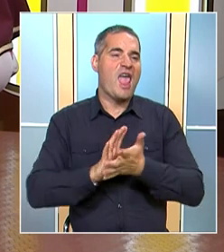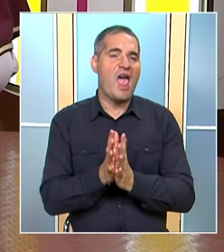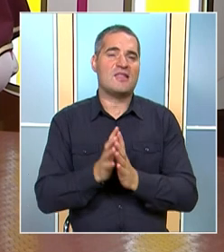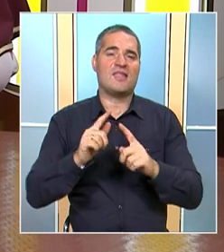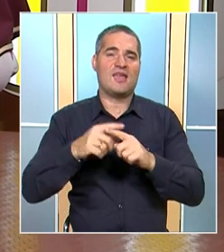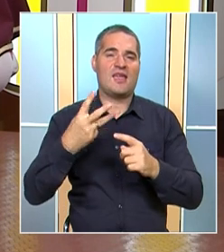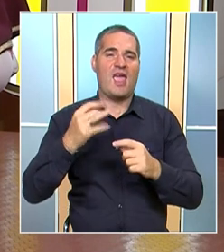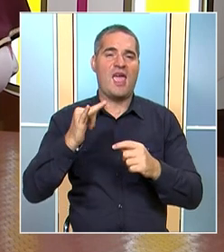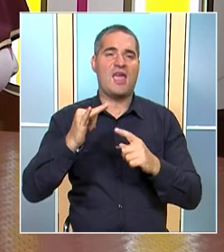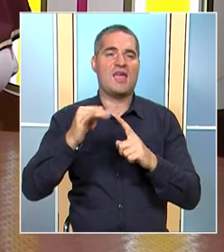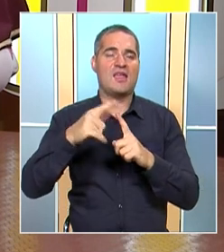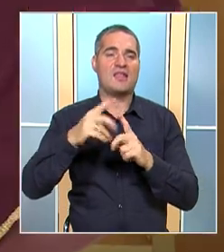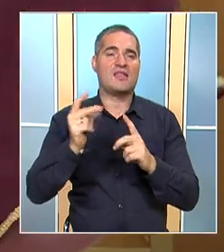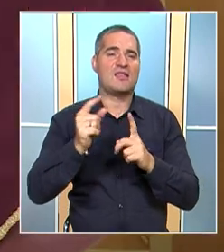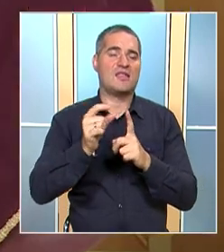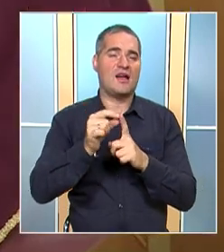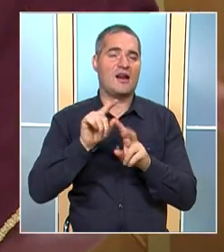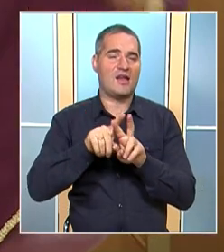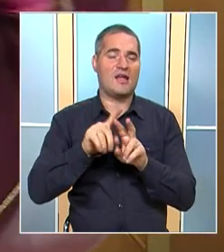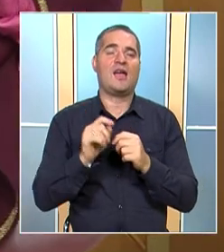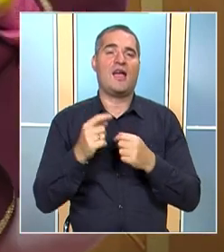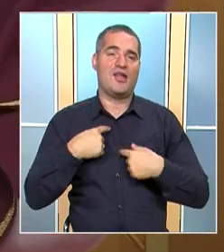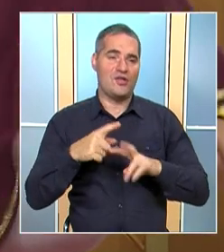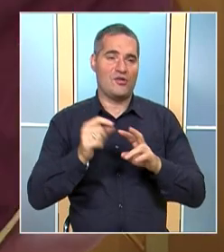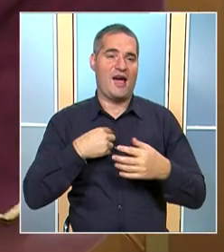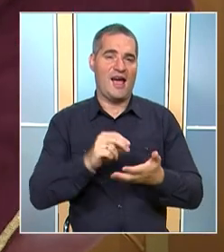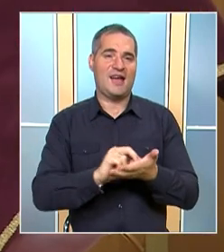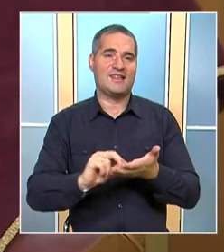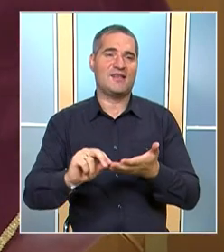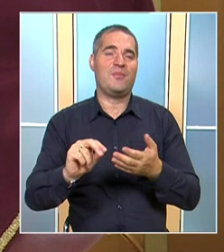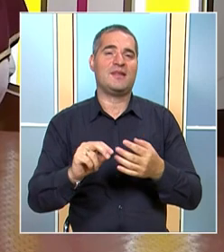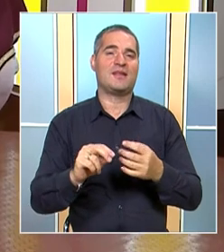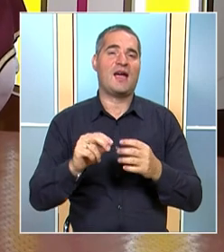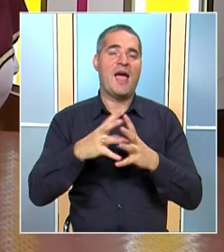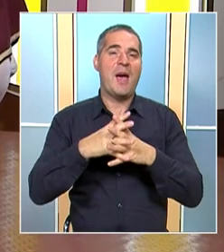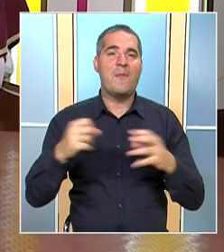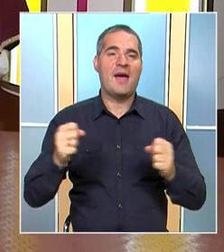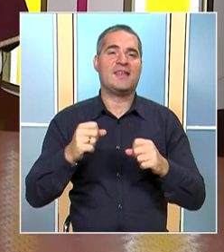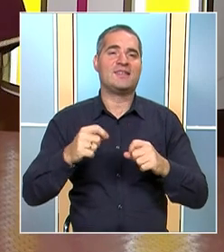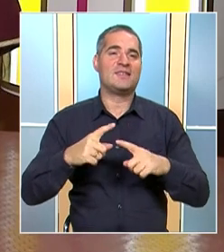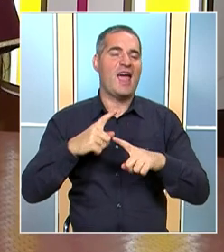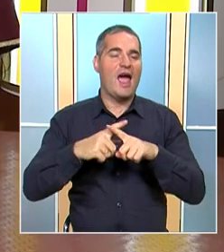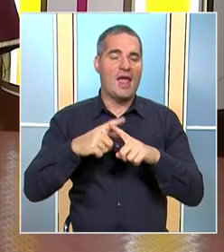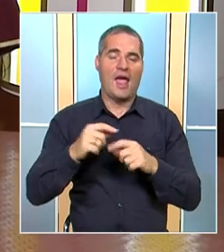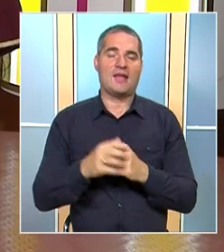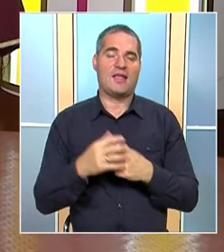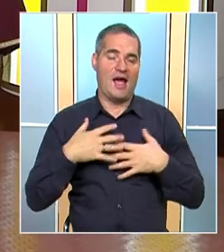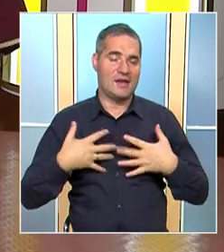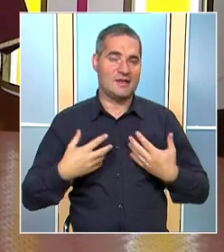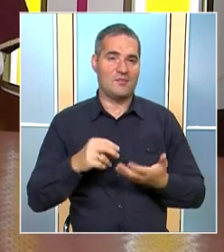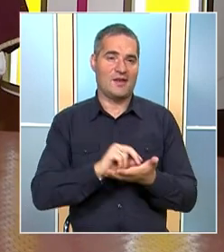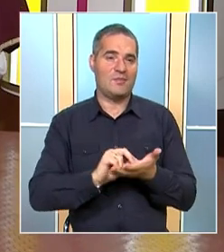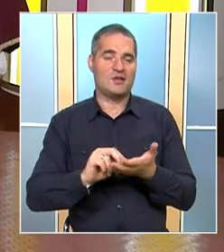и обаче аз им написах хаштаг без хейт. Аз искам да кажа